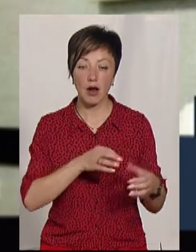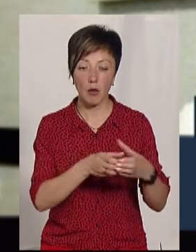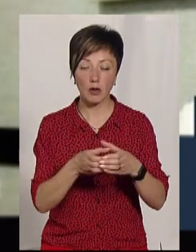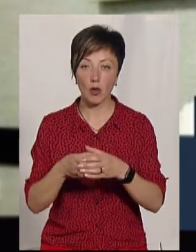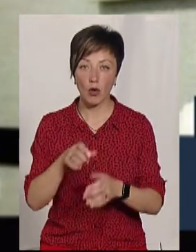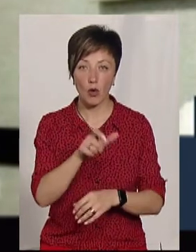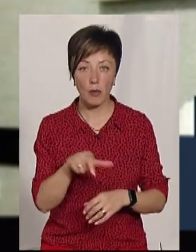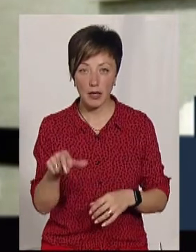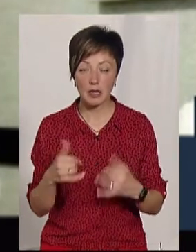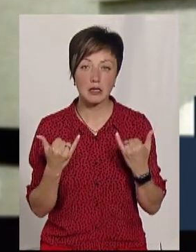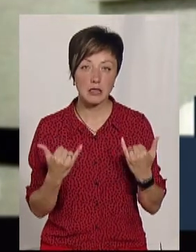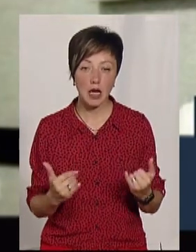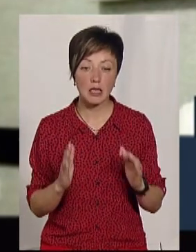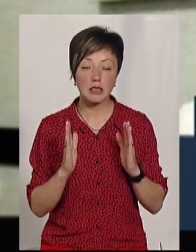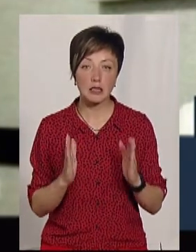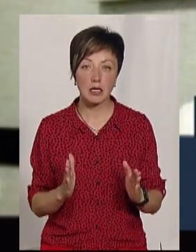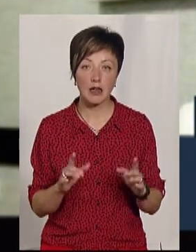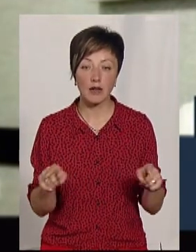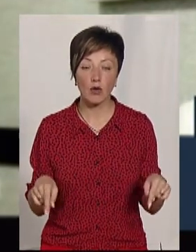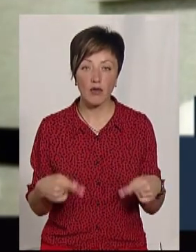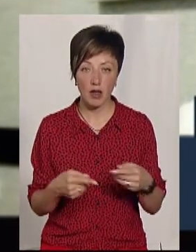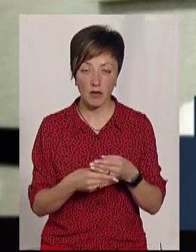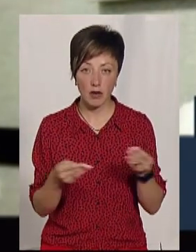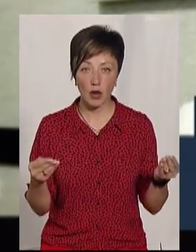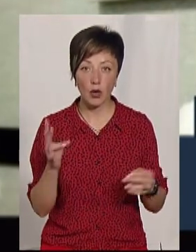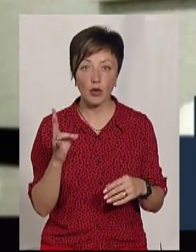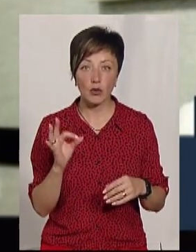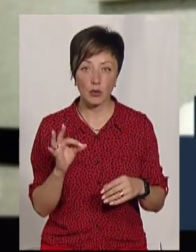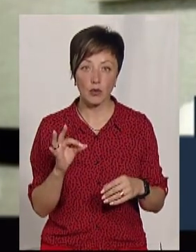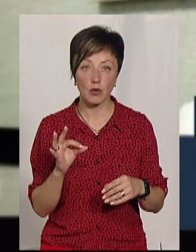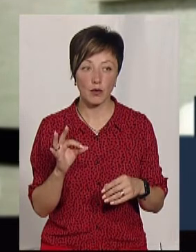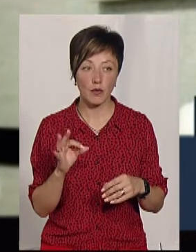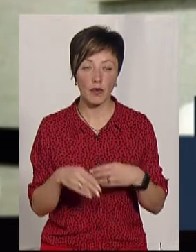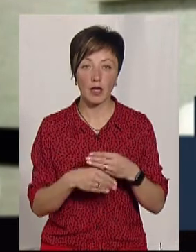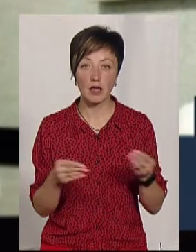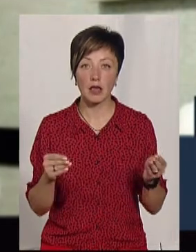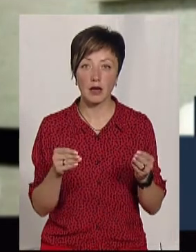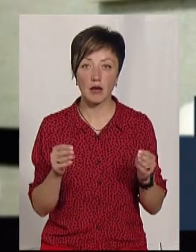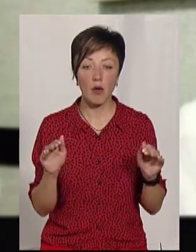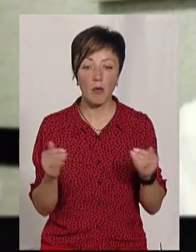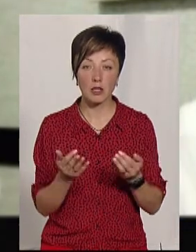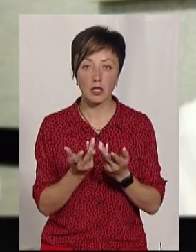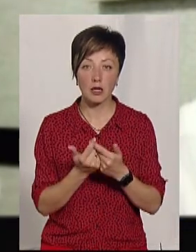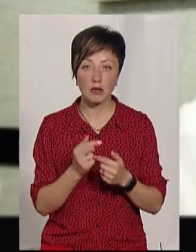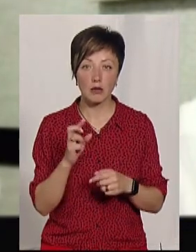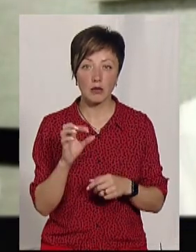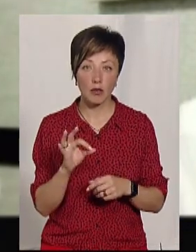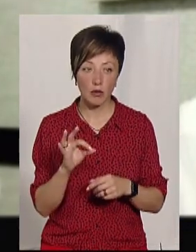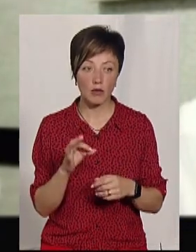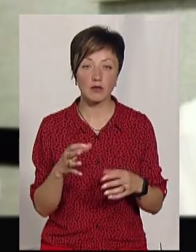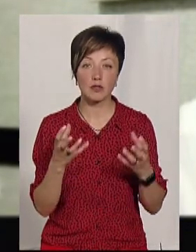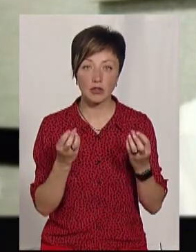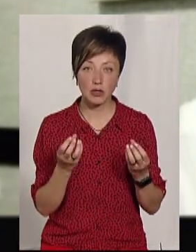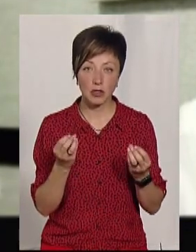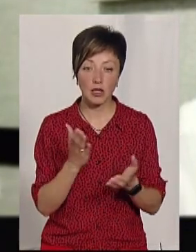категоріям громадян, і зараз тільки їх відновили. Але ми відновили їх, ми видаємо їх в обмеженій кількості, тому що все